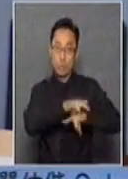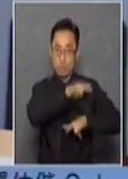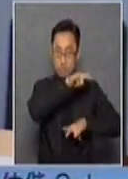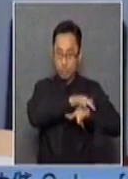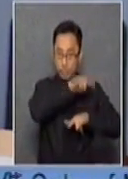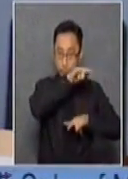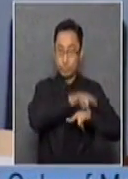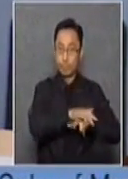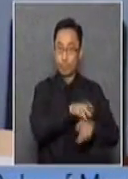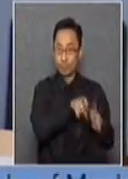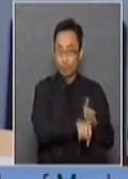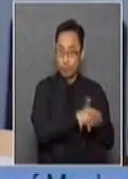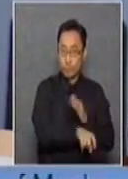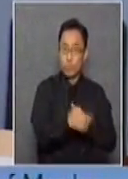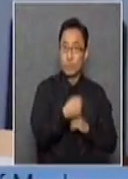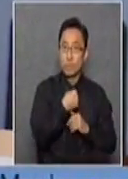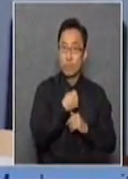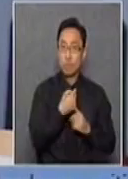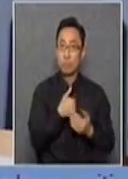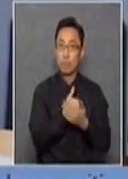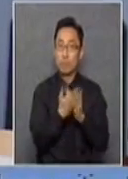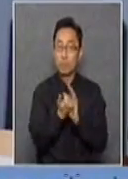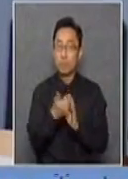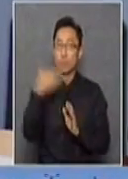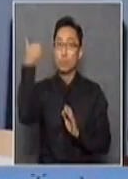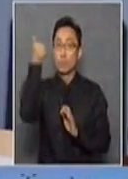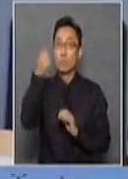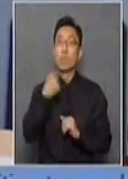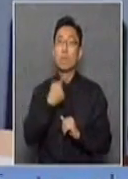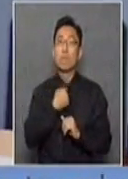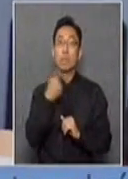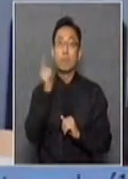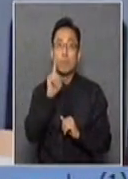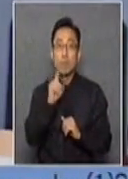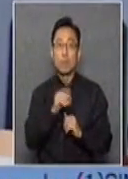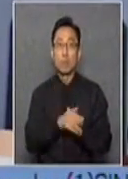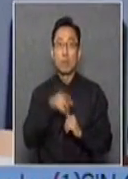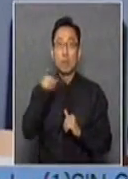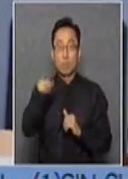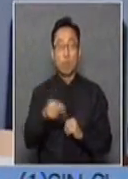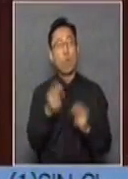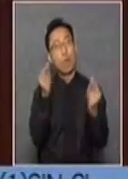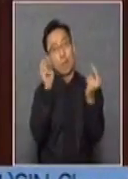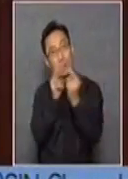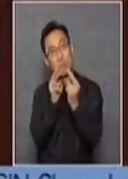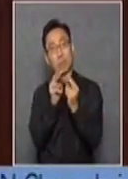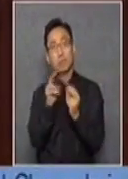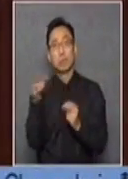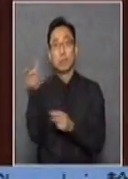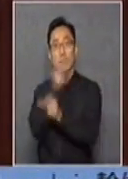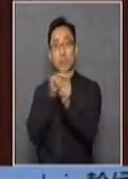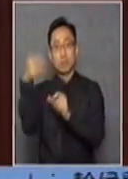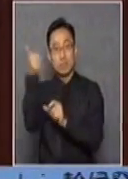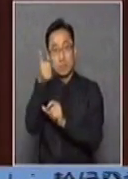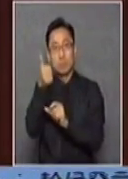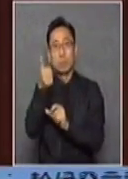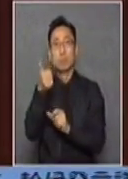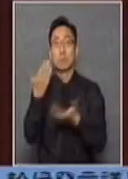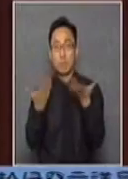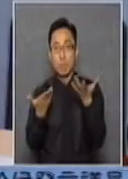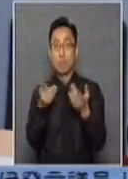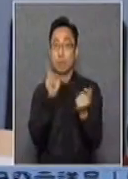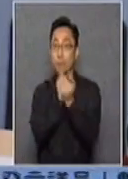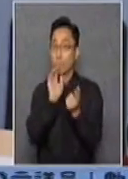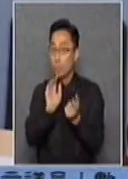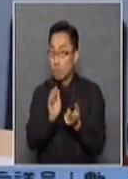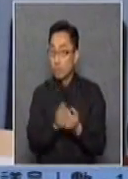哥，主席，我的要求是什麼？最後尾聽你老人家講話，不如見一下曾俊華啦，是不是？我說你